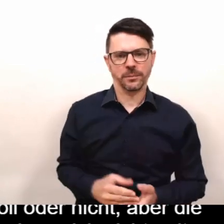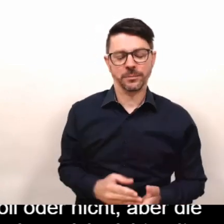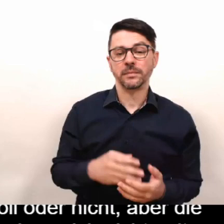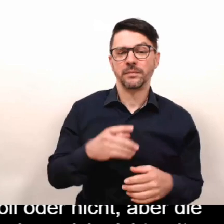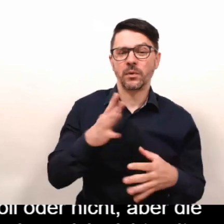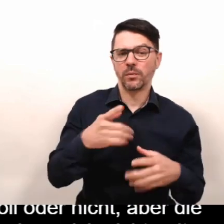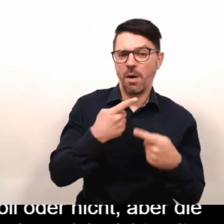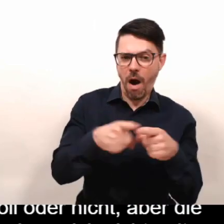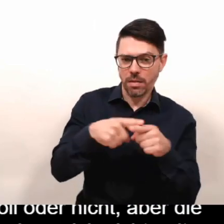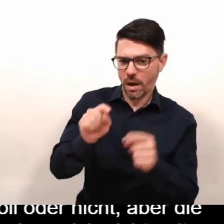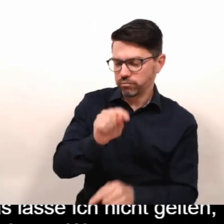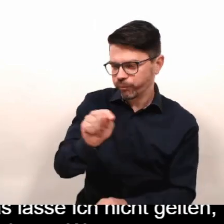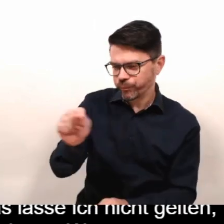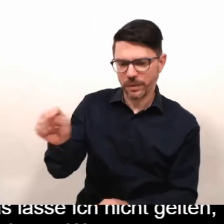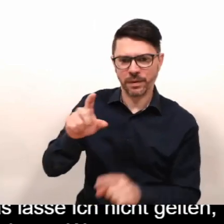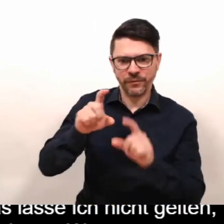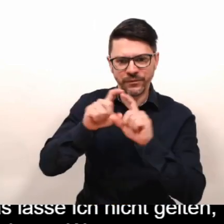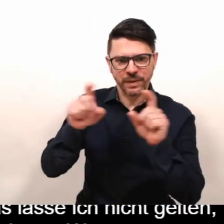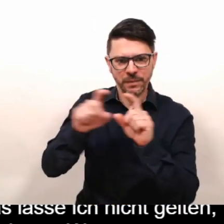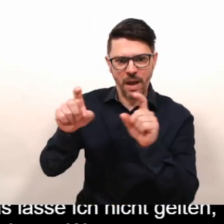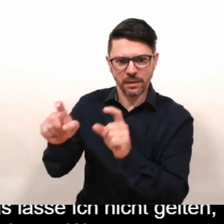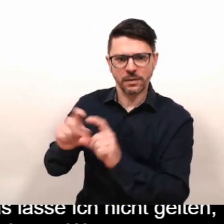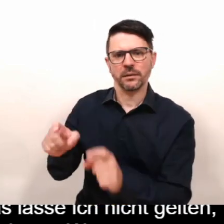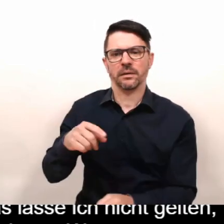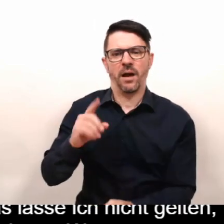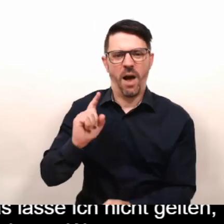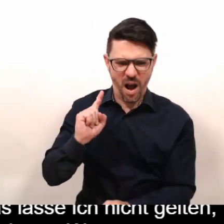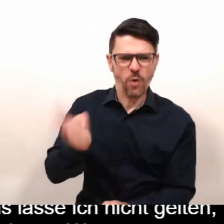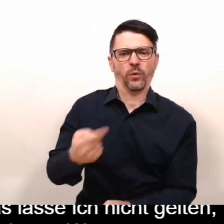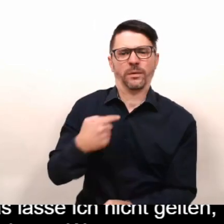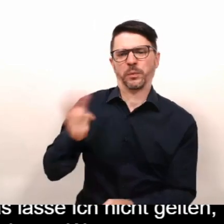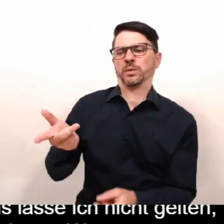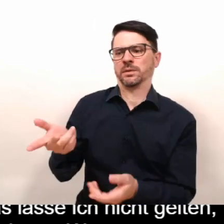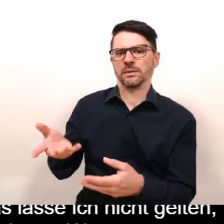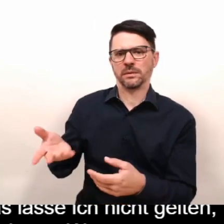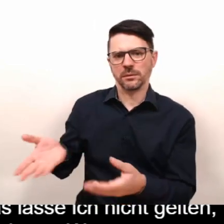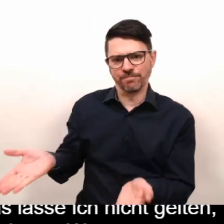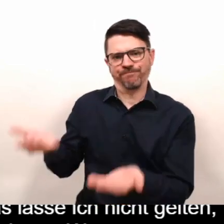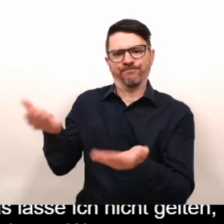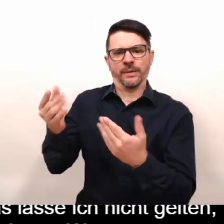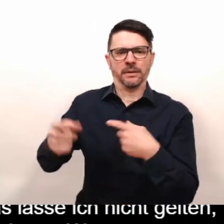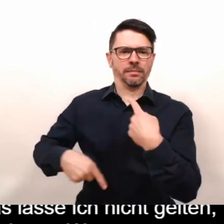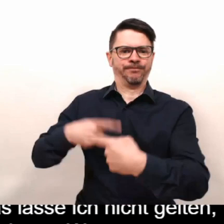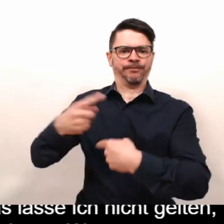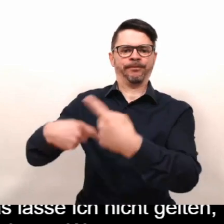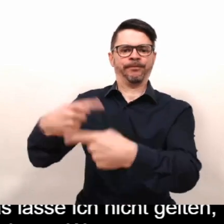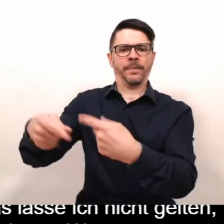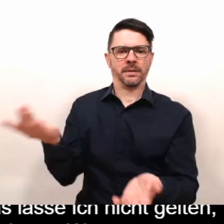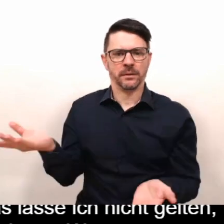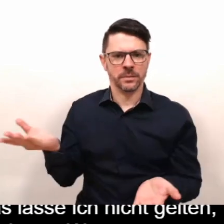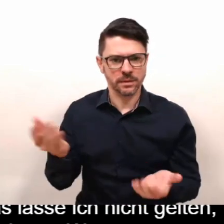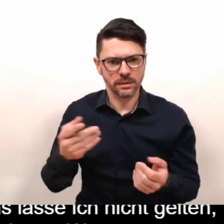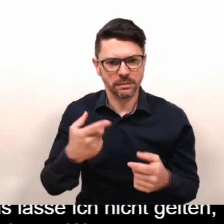jetziger Sicht wieder ja zum 30. Mai in der Lage, ihr Geld selber zu verdienen, wenn eben die